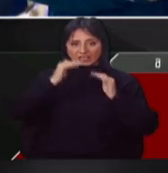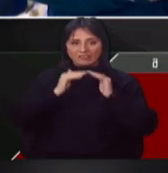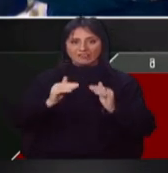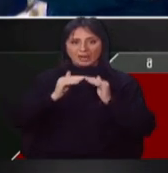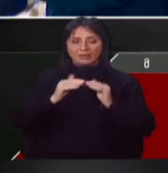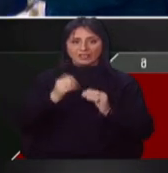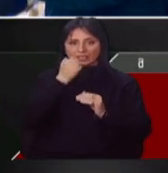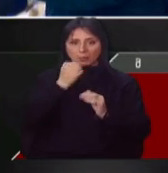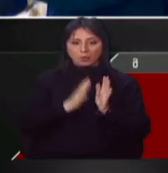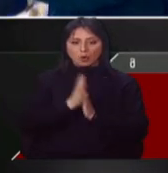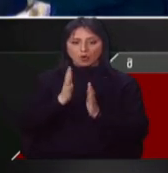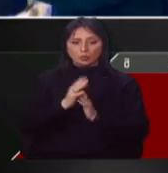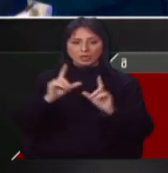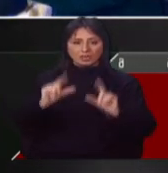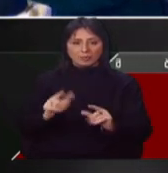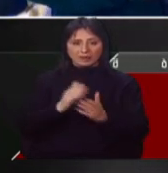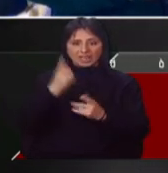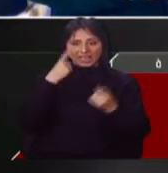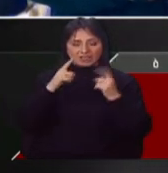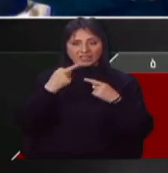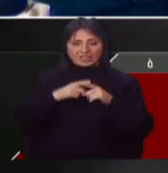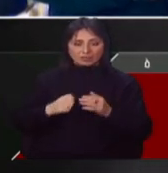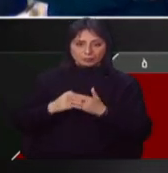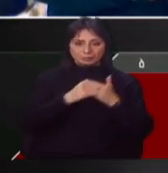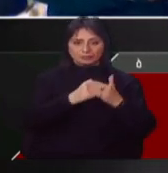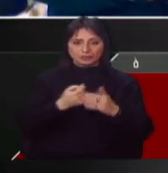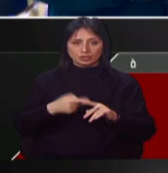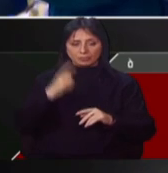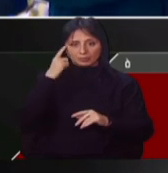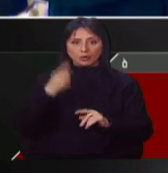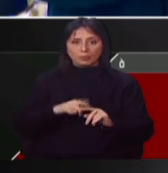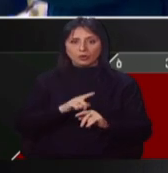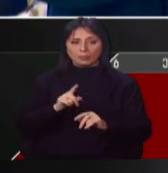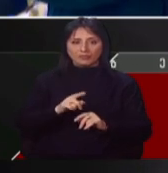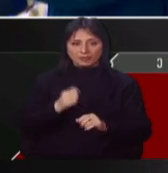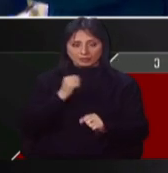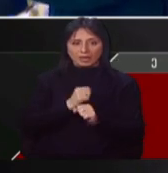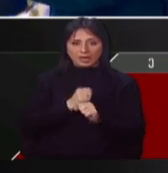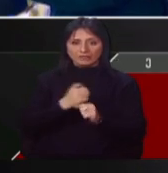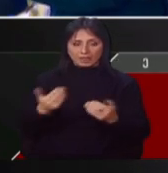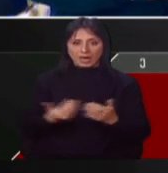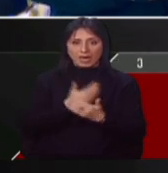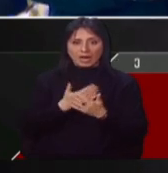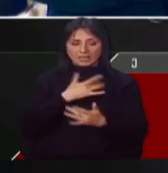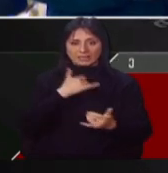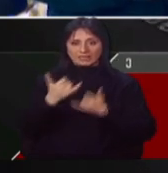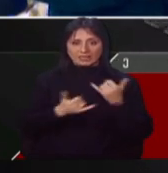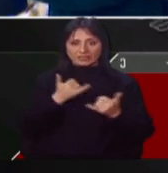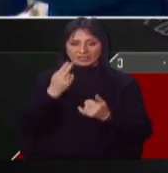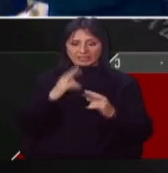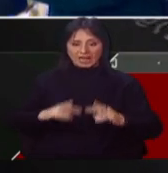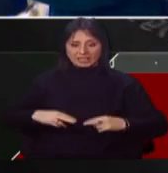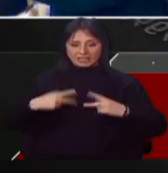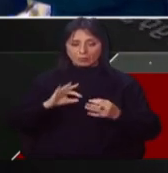ფერმერების პროდუქტიულობა არის დაბალი და ინოვაციების და ტექნოლოგიების სააგენტოში ფიქრობენ, რომ დანერგვა ახალი სერვისების